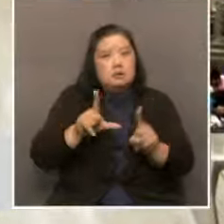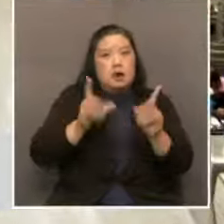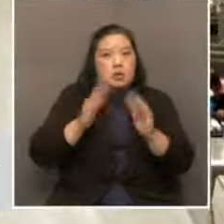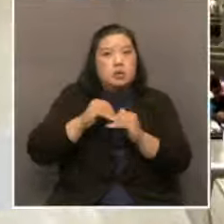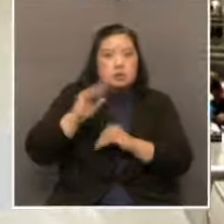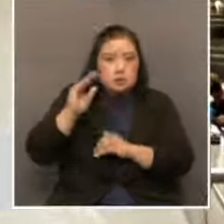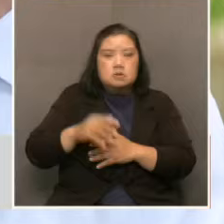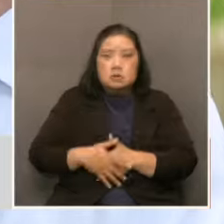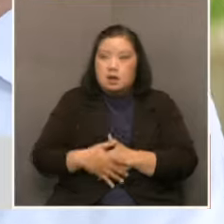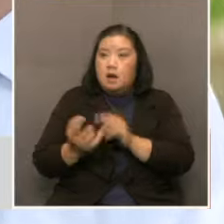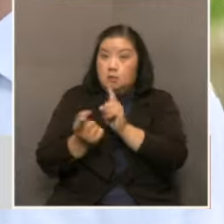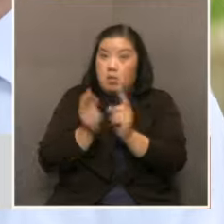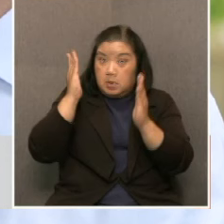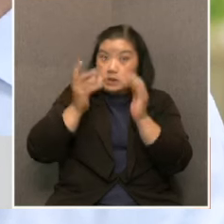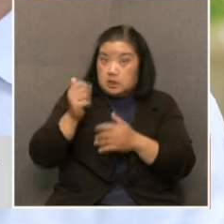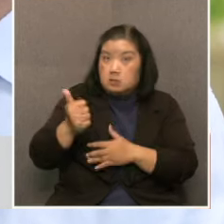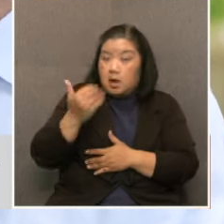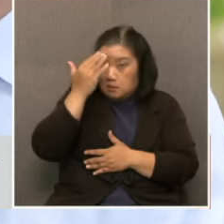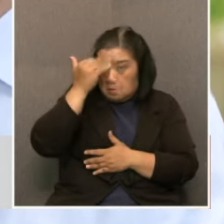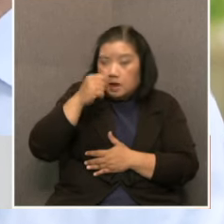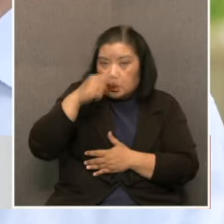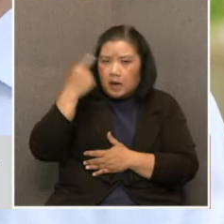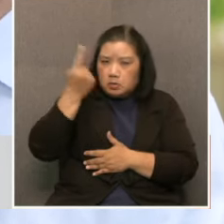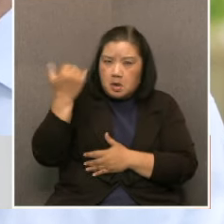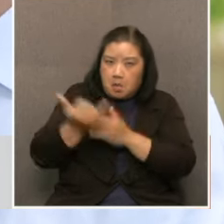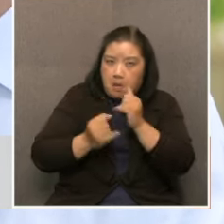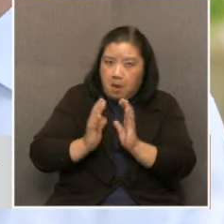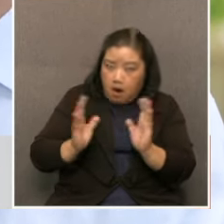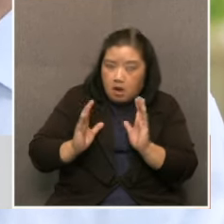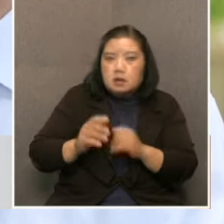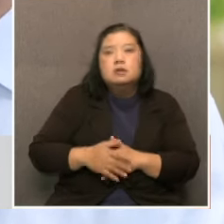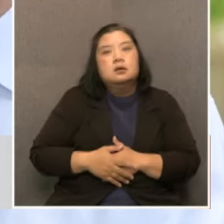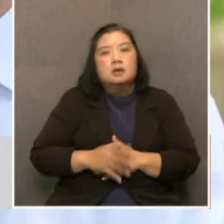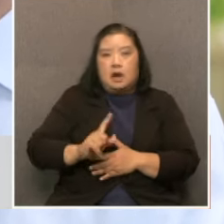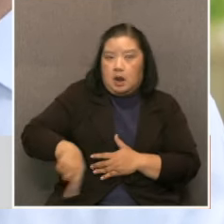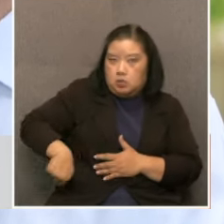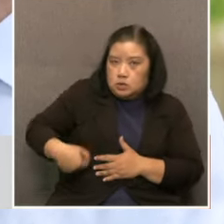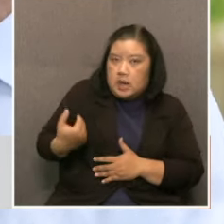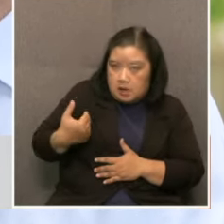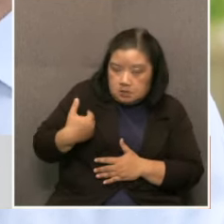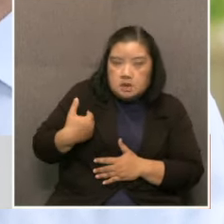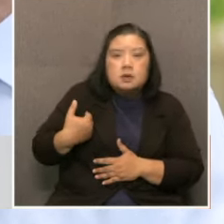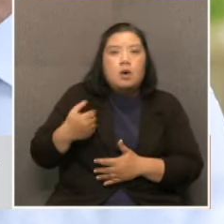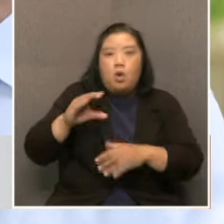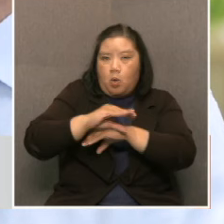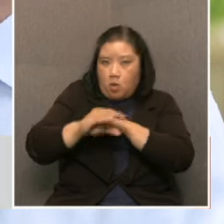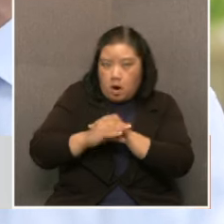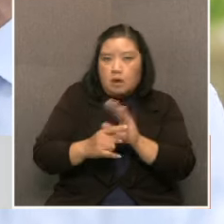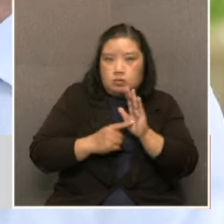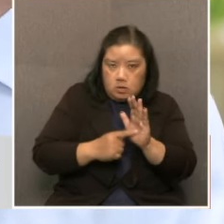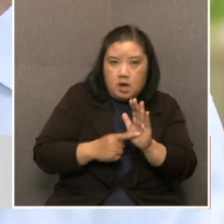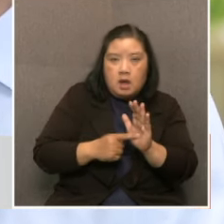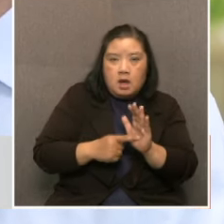เซียดีไหมอันนี้คือเพื่อนบ้านนะครับกัมพูชากำลังเปิดโครงการใหญ่ๆเต็มไปหมดขุดคลอง ขุดคลอง นะครับแล้วก็กำลังจะ